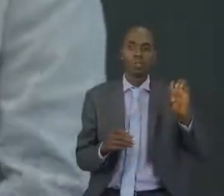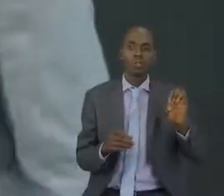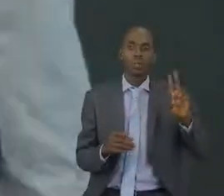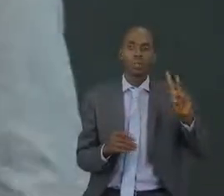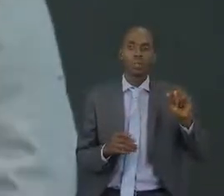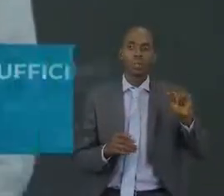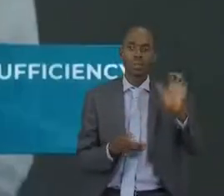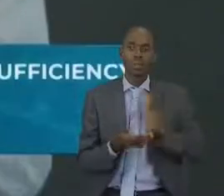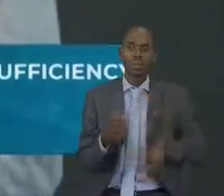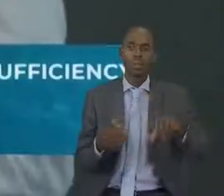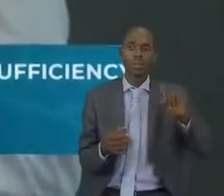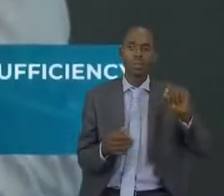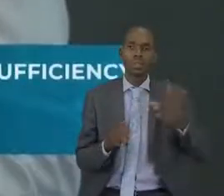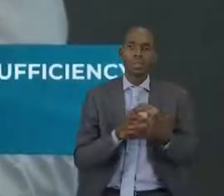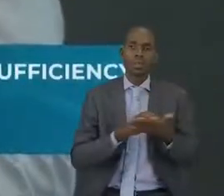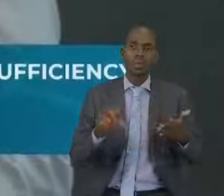12.